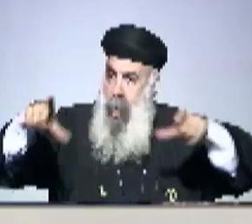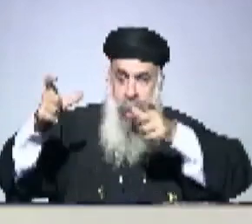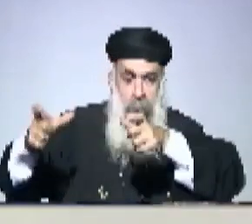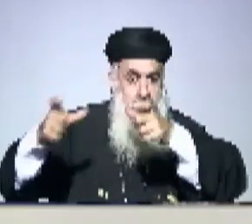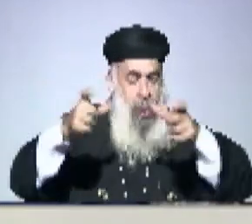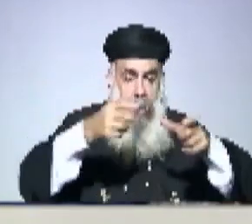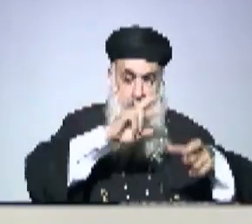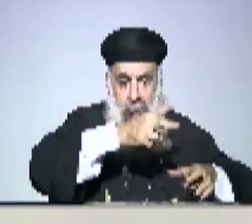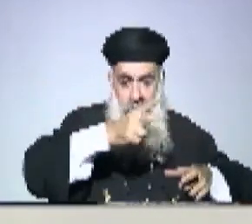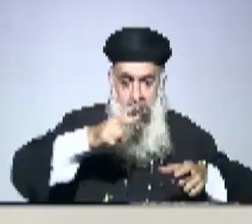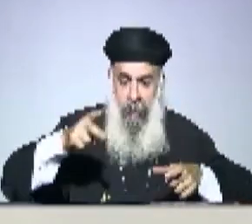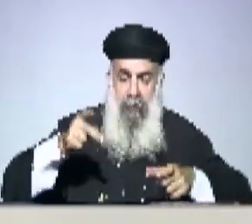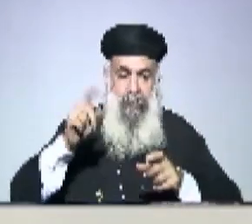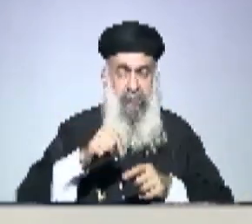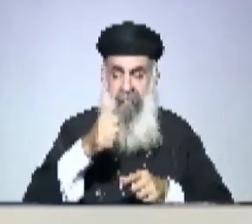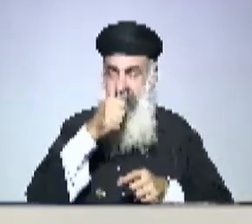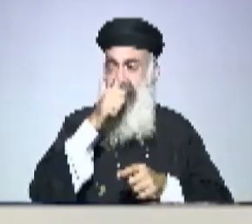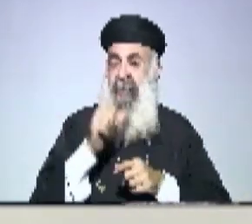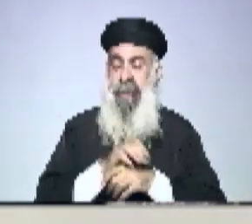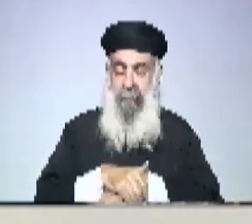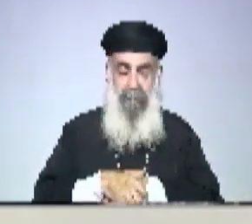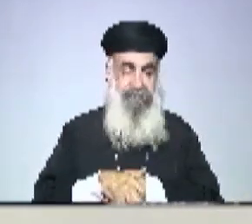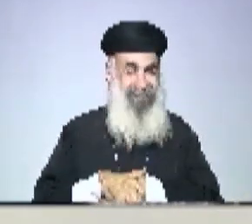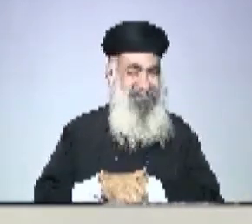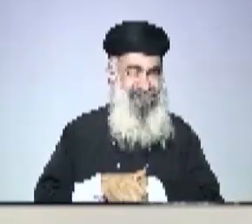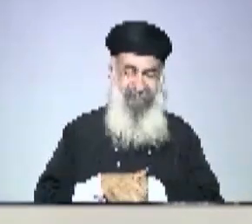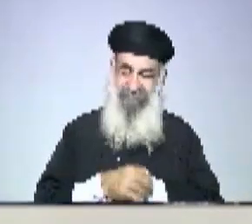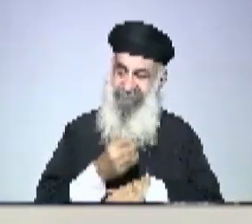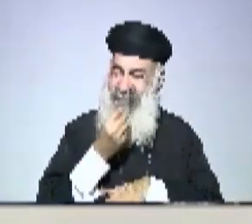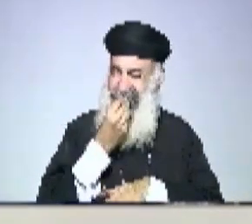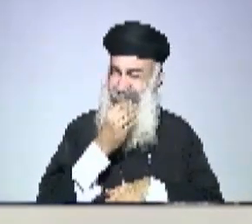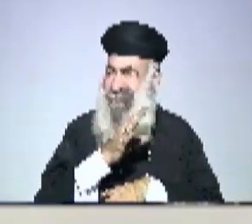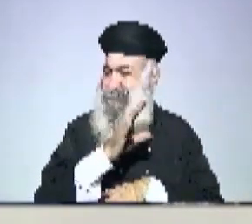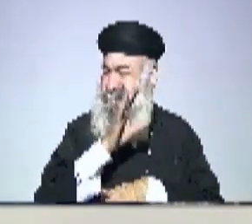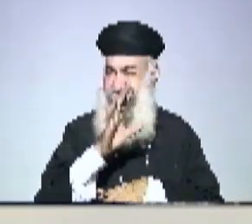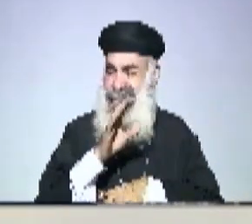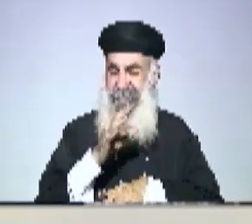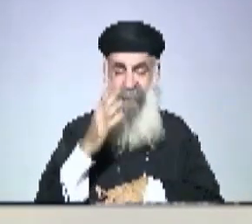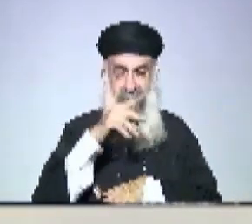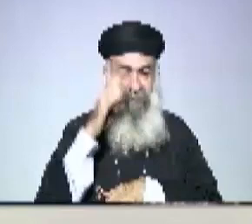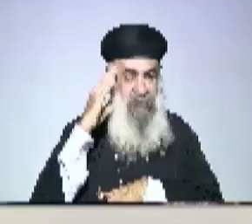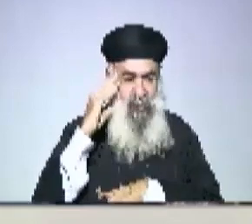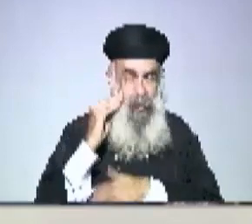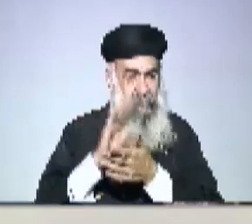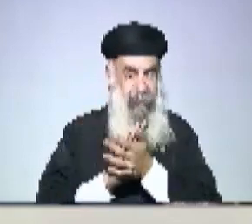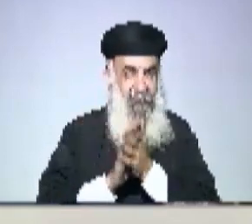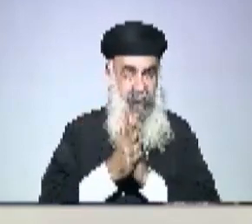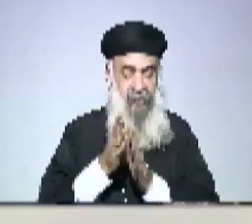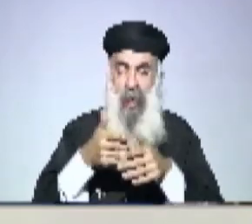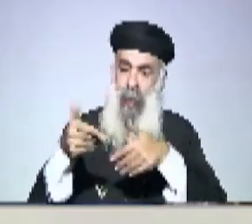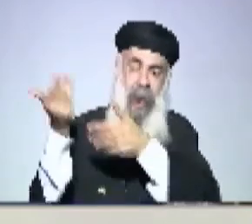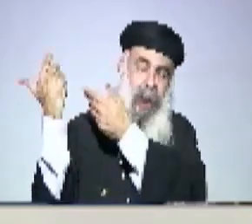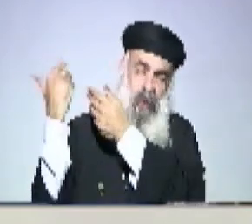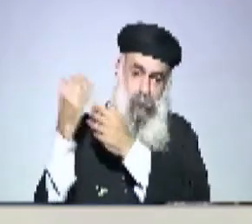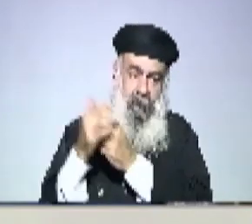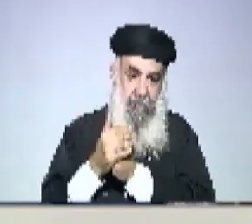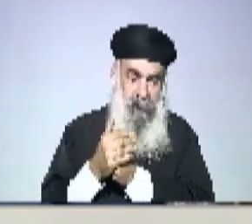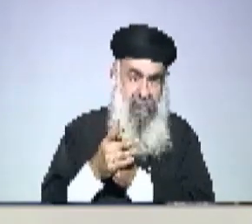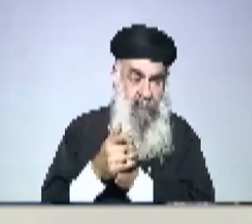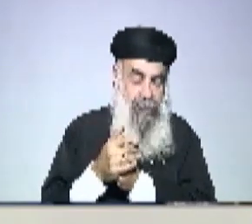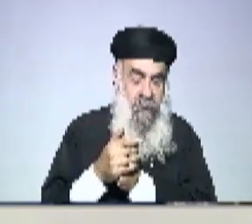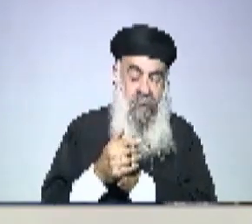الانواع وبعدين حصل نكد كده مين هيتلر بالاكل لا قاموا سبوا الاكل مهما كان